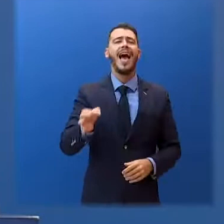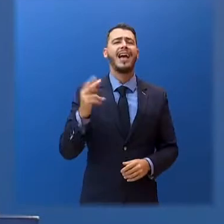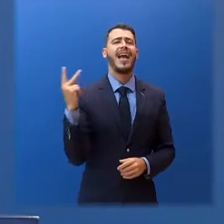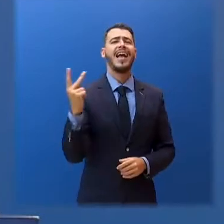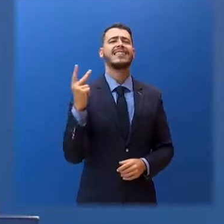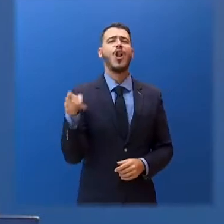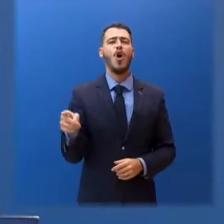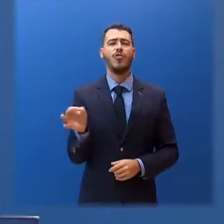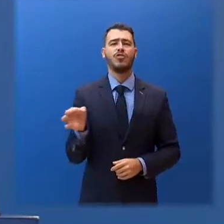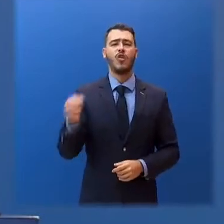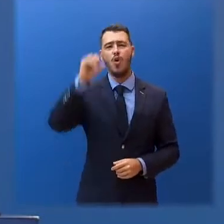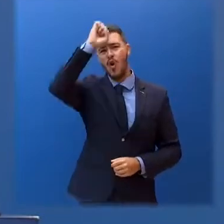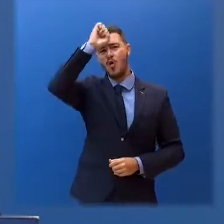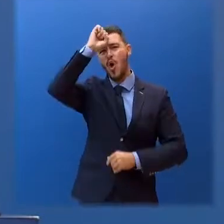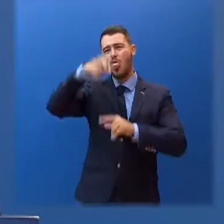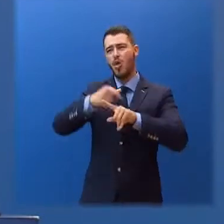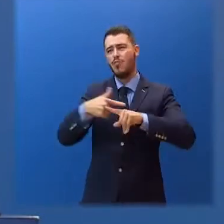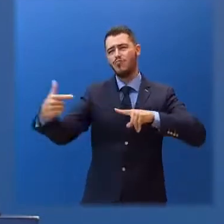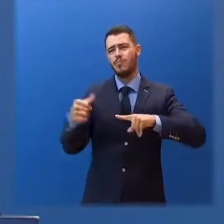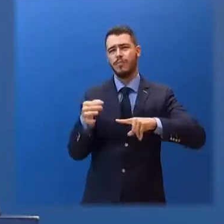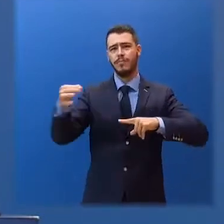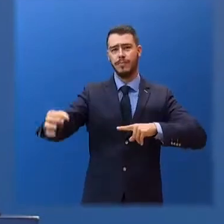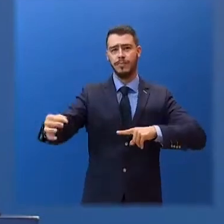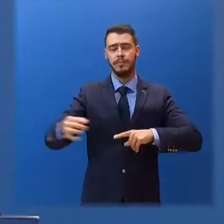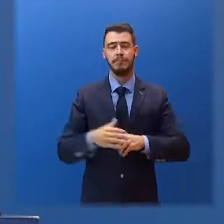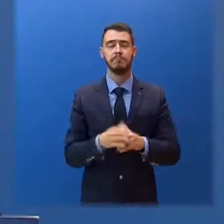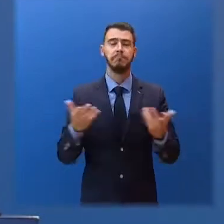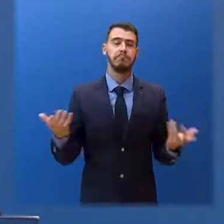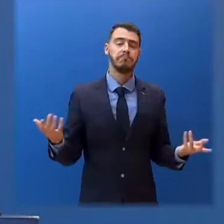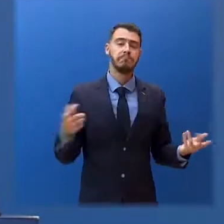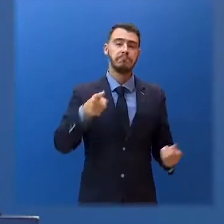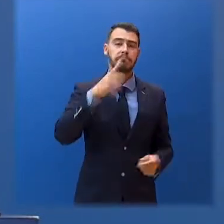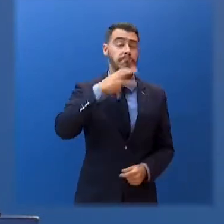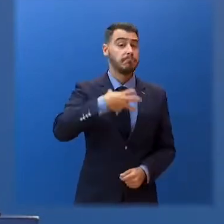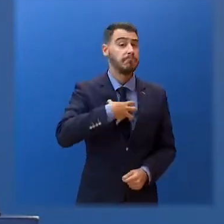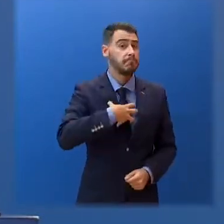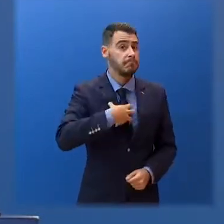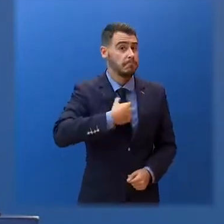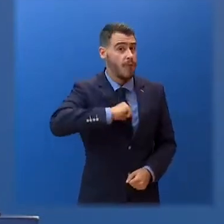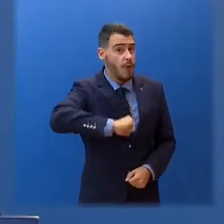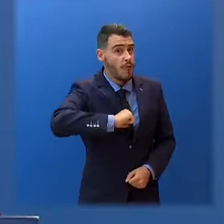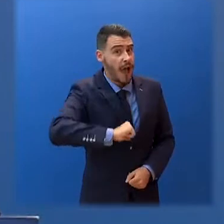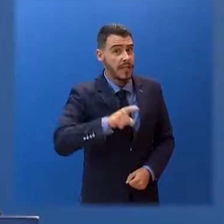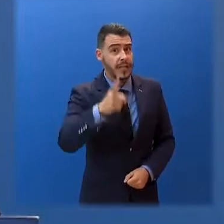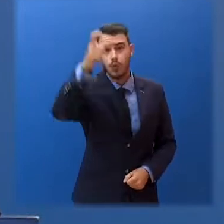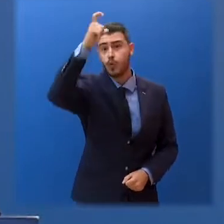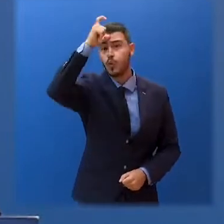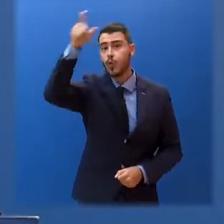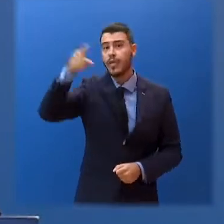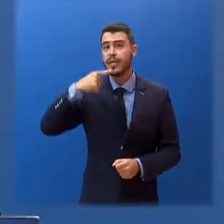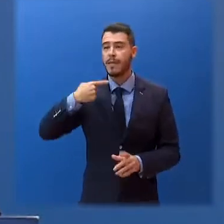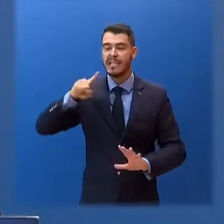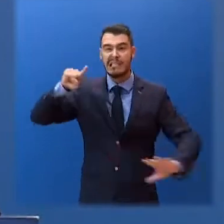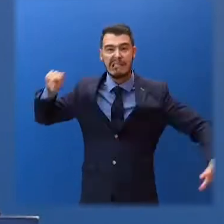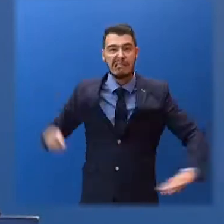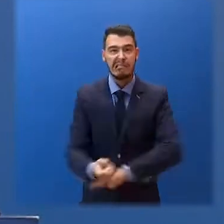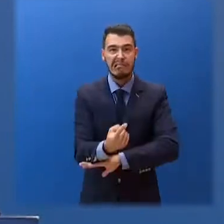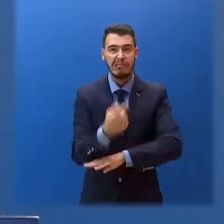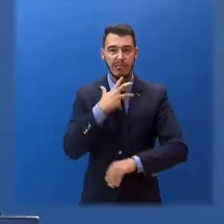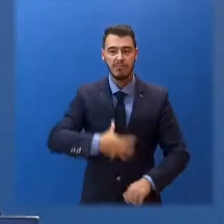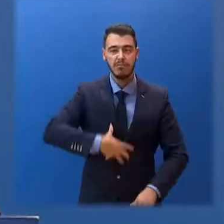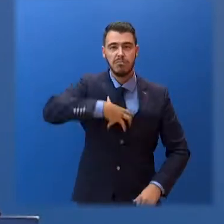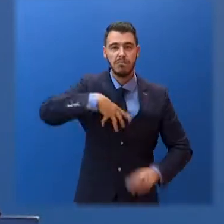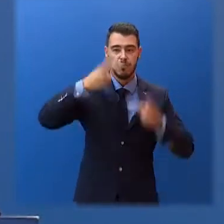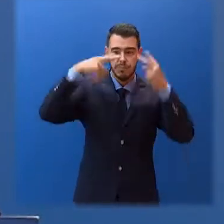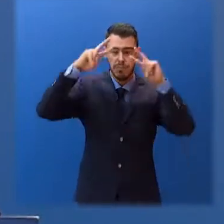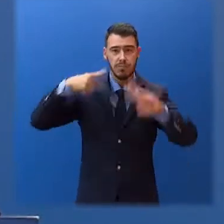για μια πιθανή ακόμα κλιμάκωση από την Τουρκία λόγω αυτής της επίσκεψης και μια πρόκληση. Και μια δεύτερη ερώτηση, θα μου επιτρέψετε,